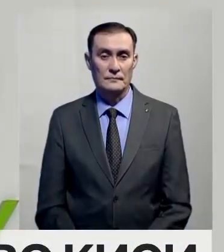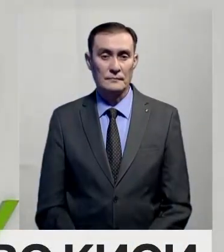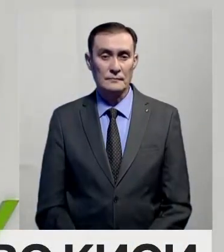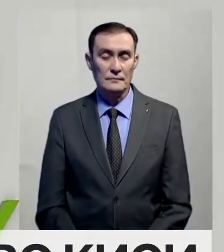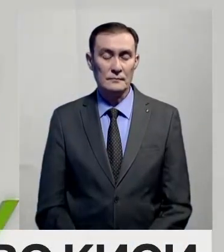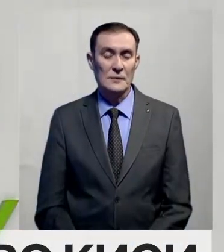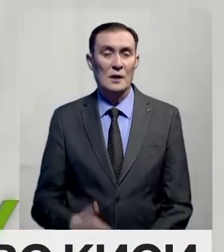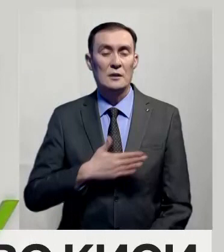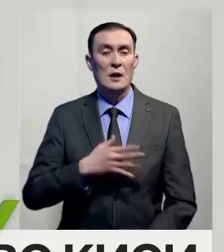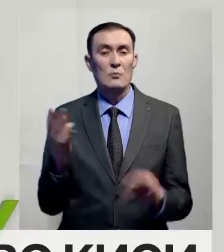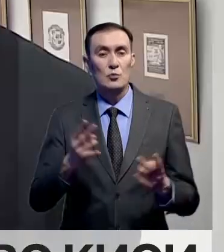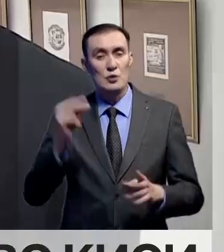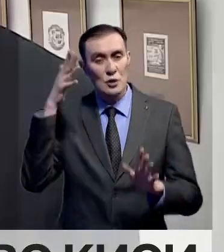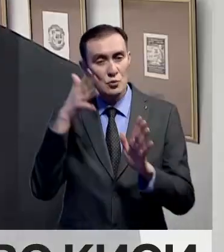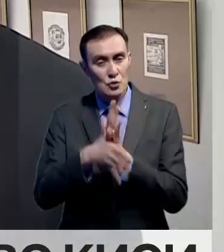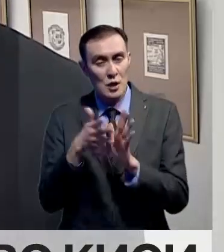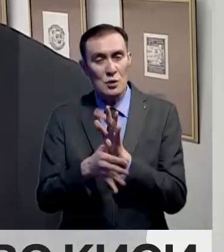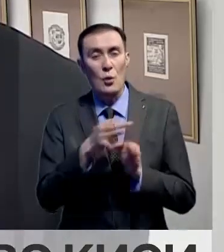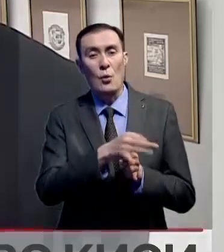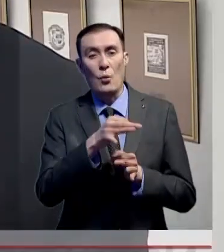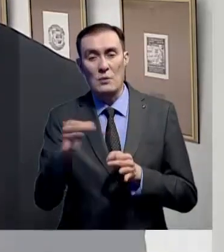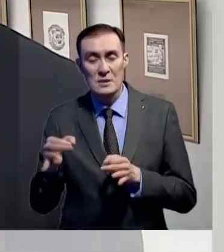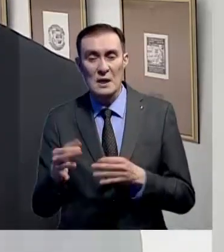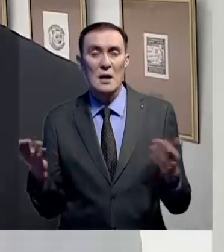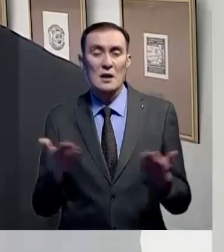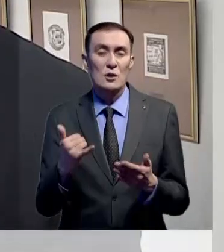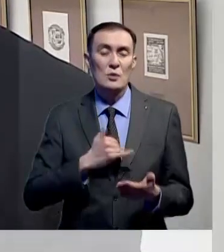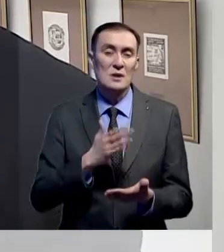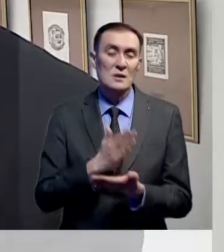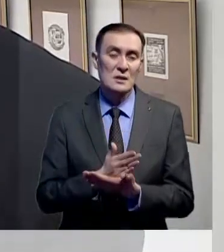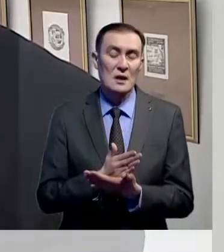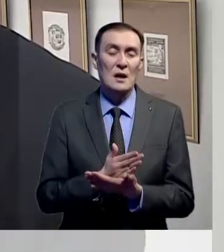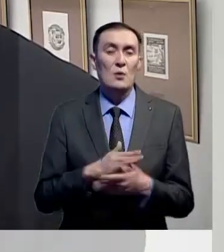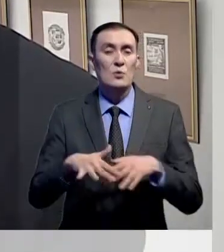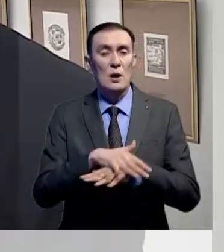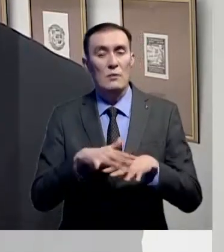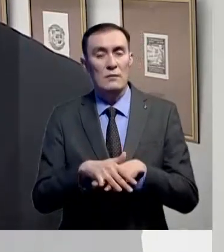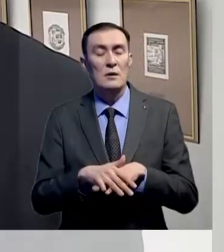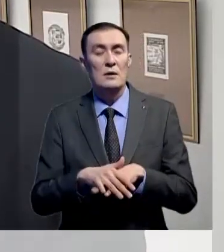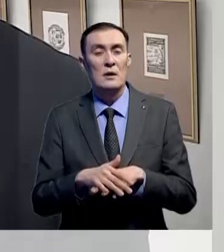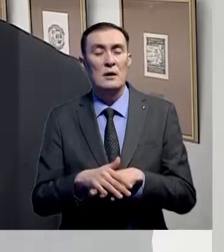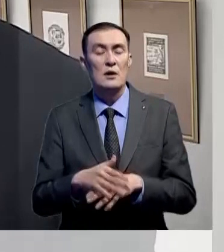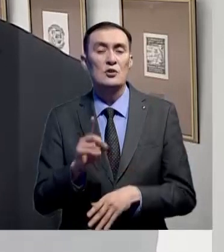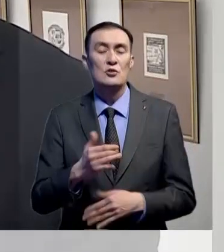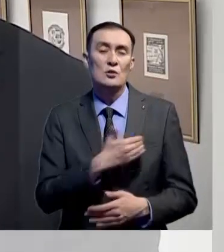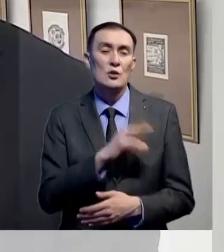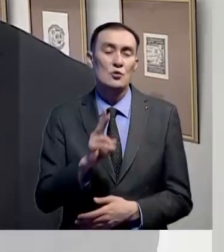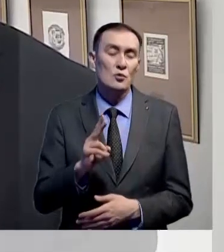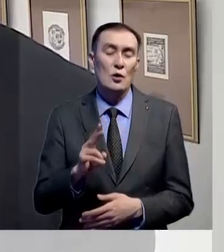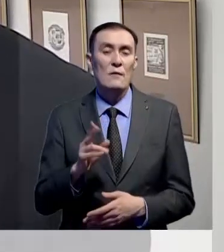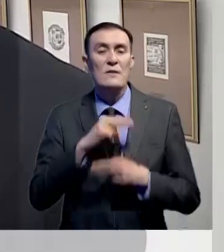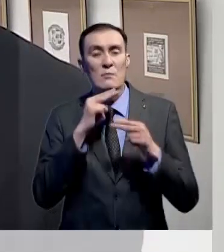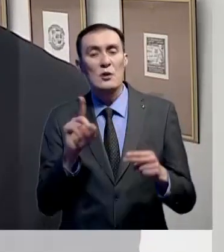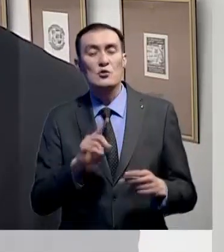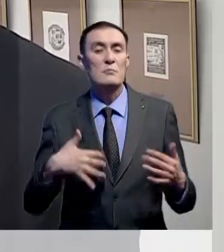Нам нужно изучать регионы, нам нужно знать, какие есть настроения в регионах, на что народ уделяет здесь внимание, что